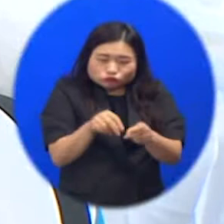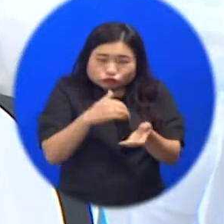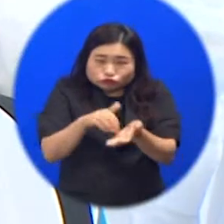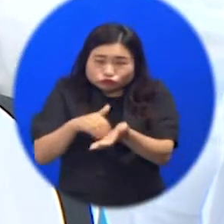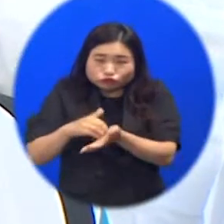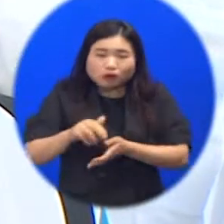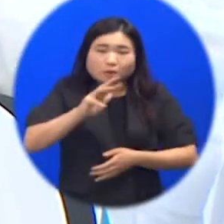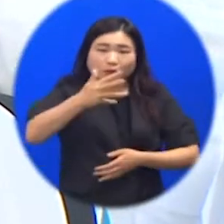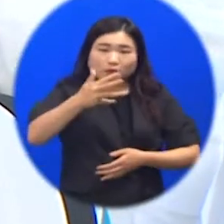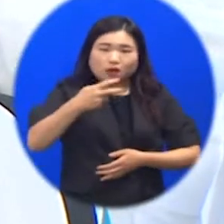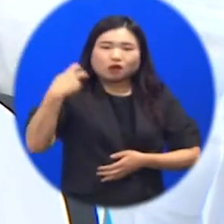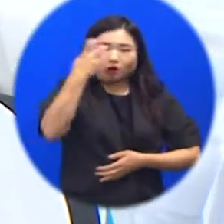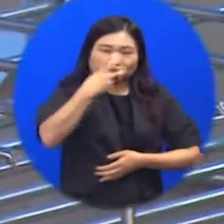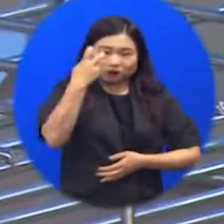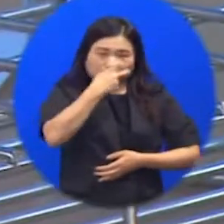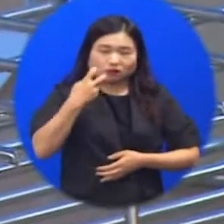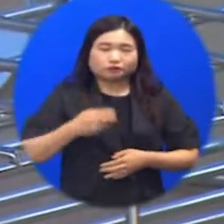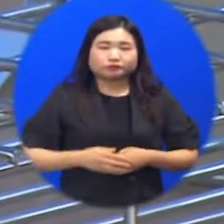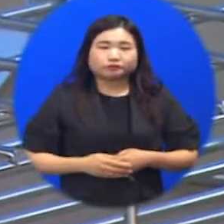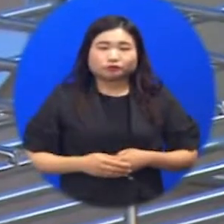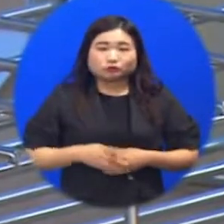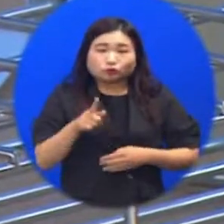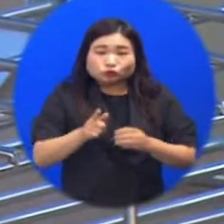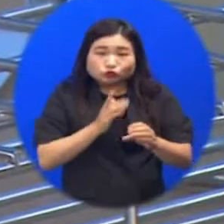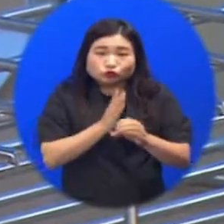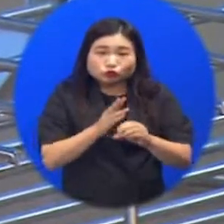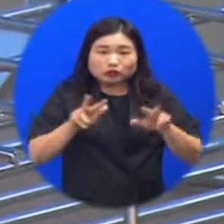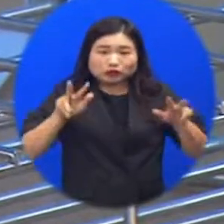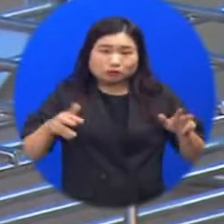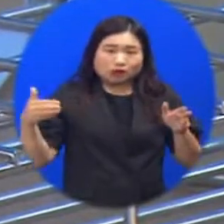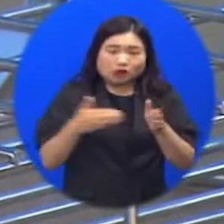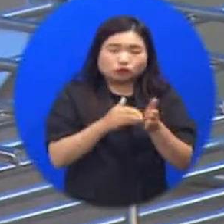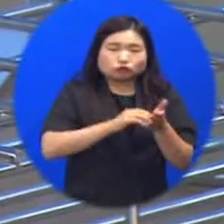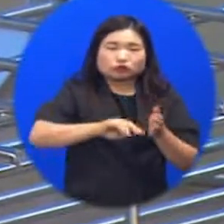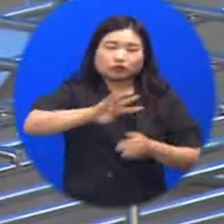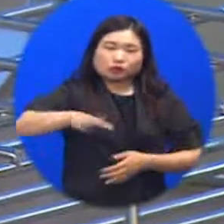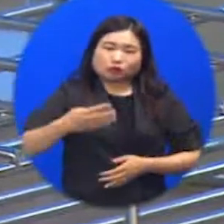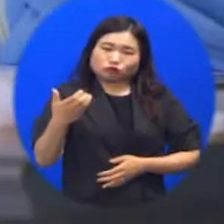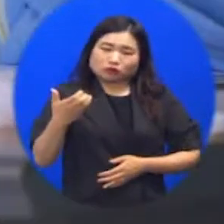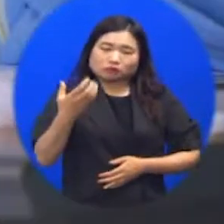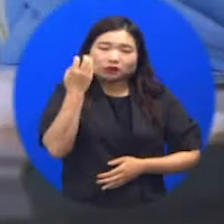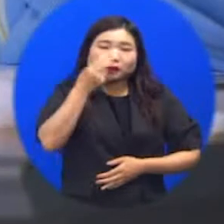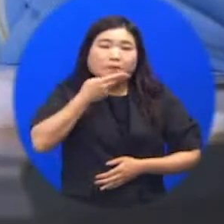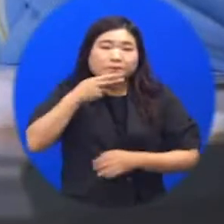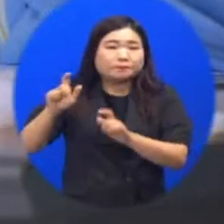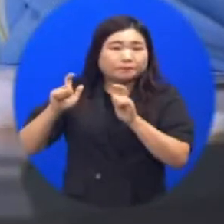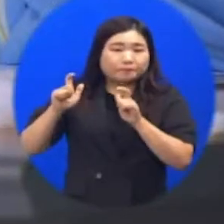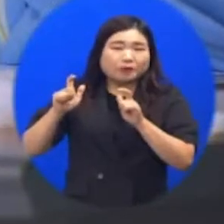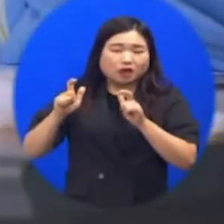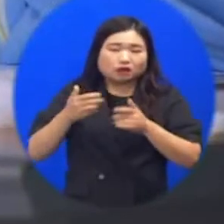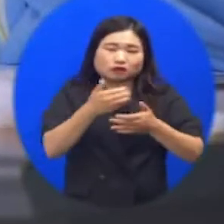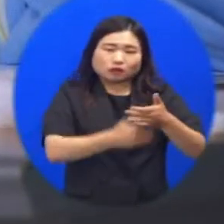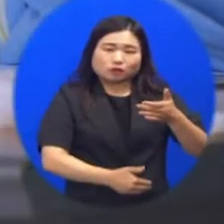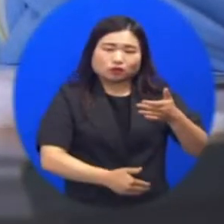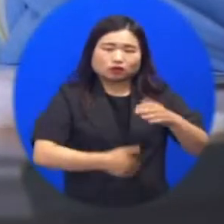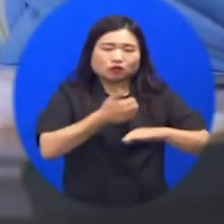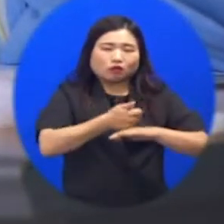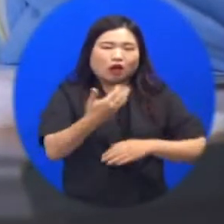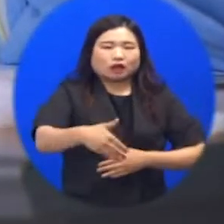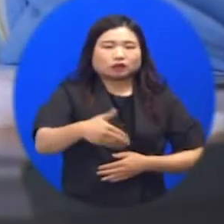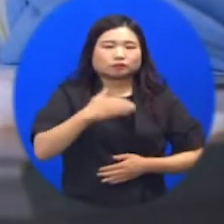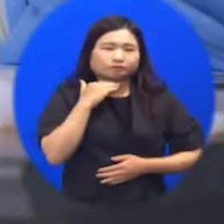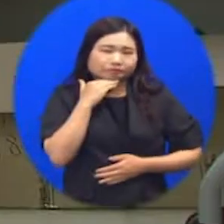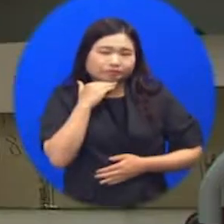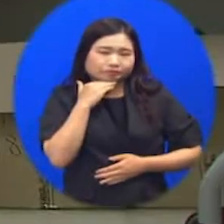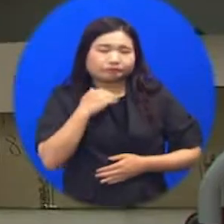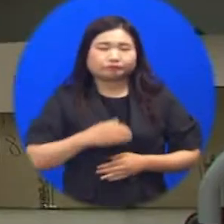검사 대상으로 분류했습니다. 이 가운데 현재까지 490명이 음성 판정을 받았고 나머지는 결과를 기다리고